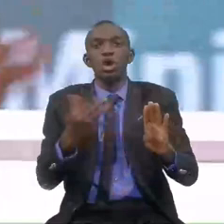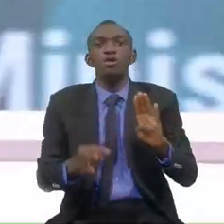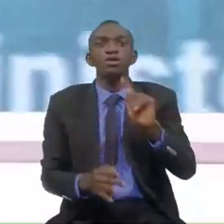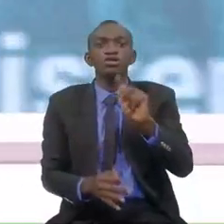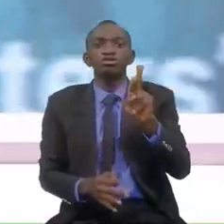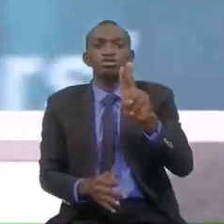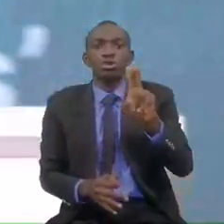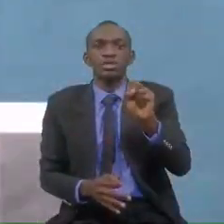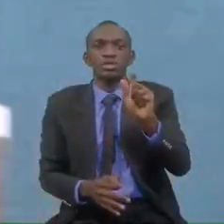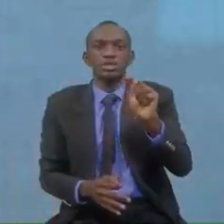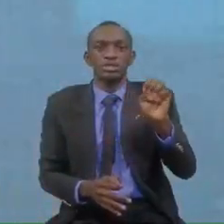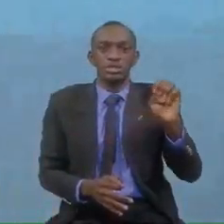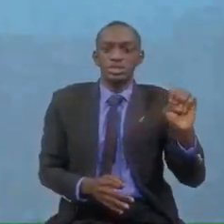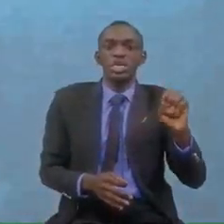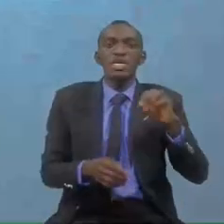d'administration